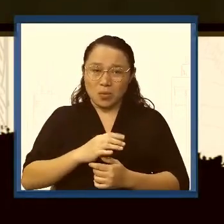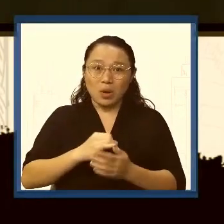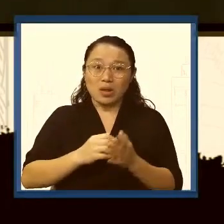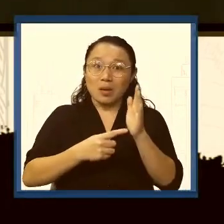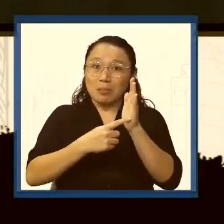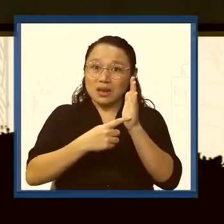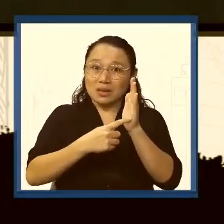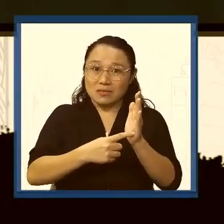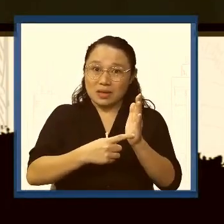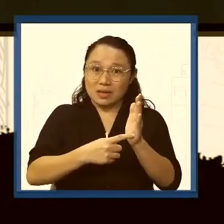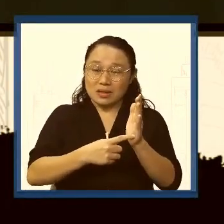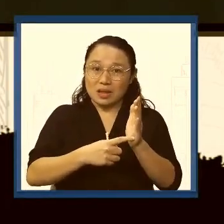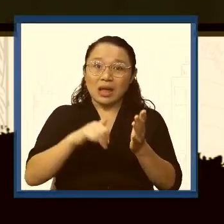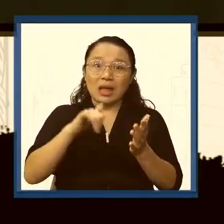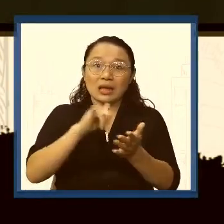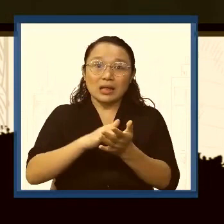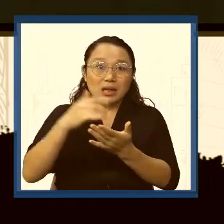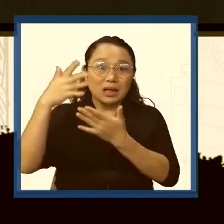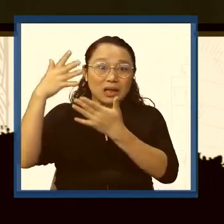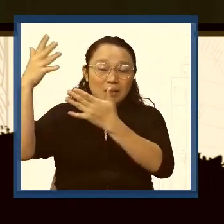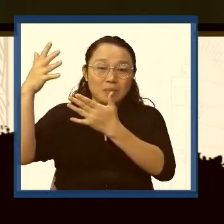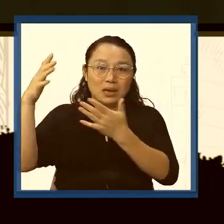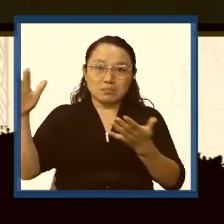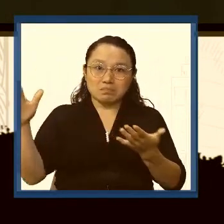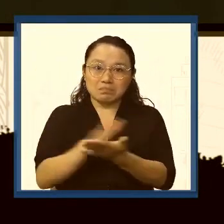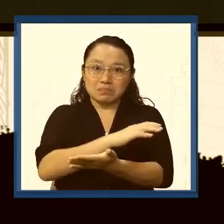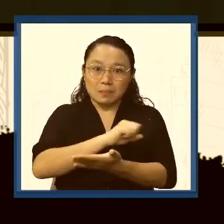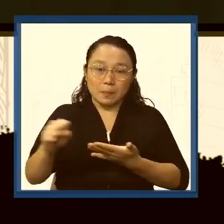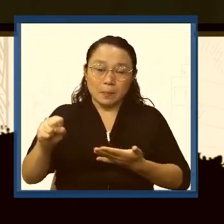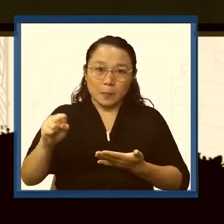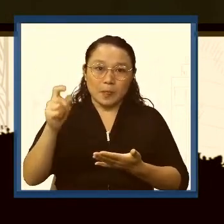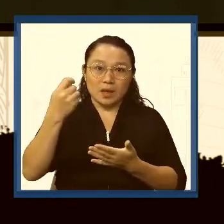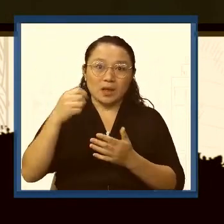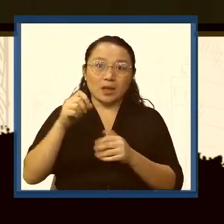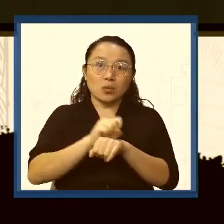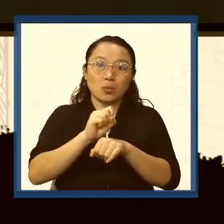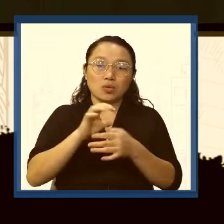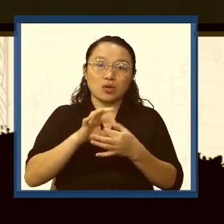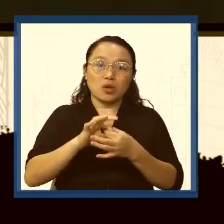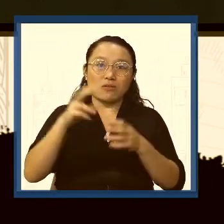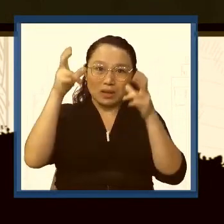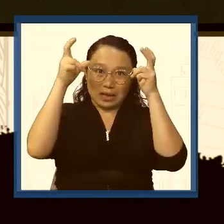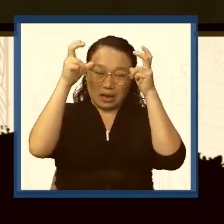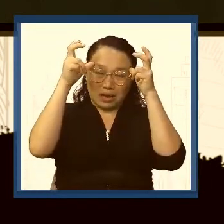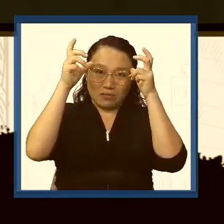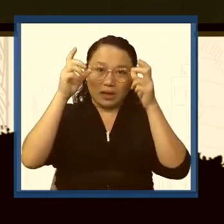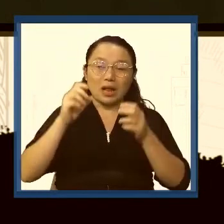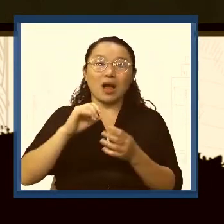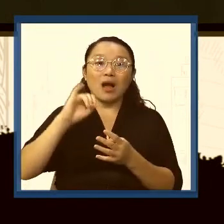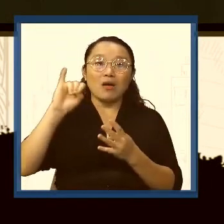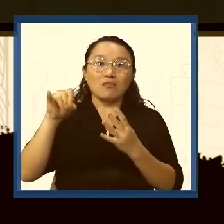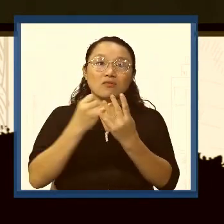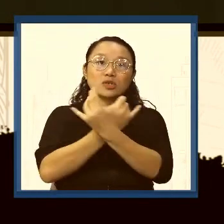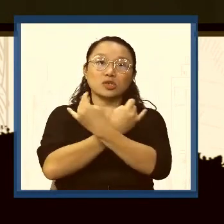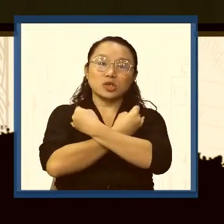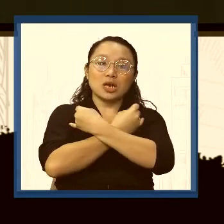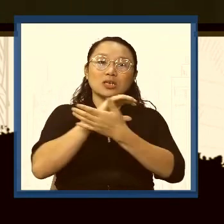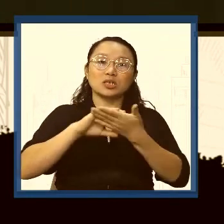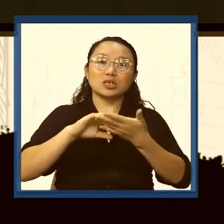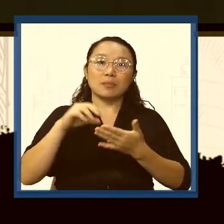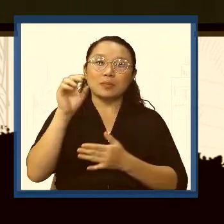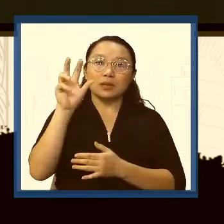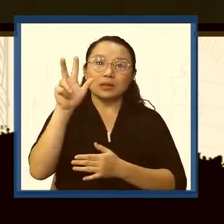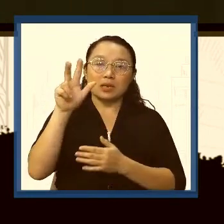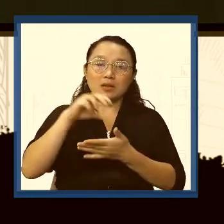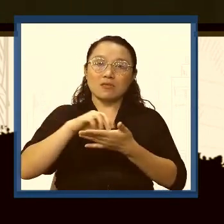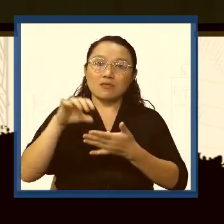siya mao ang maghimo sa paglaglag sa dautan unang Juan 3:8 o kinigipalig-on usab dinha sa ikaduhang Pedro 2:4